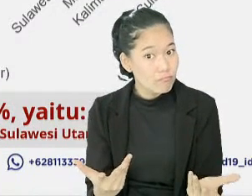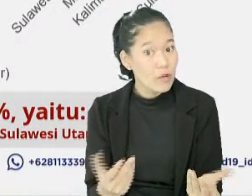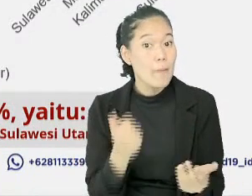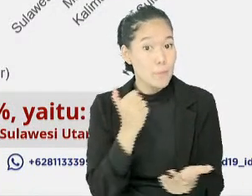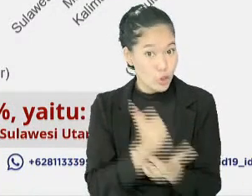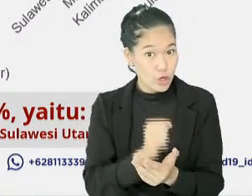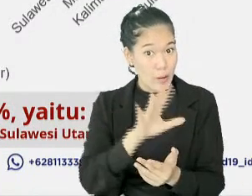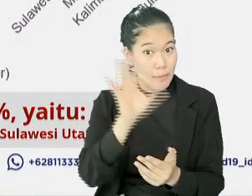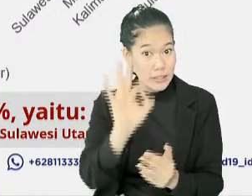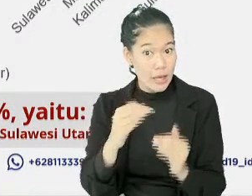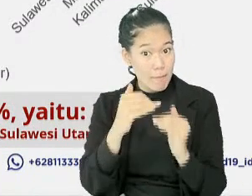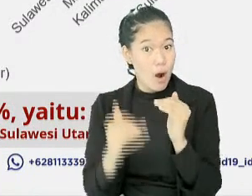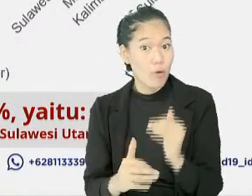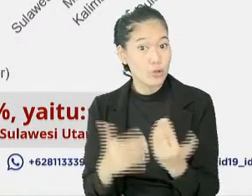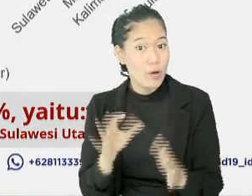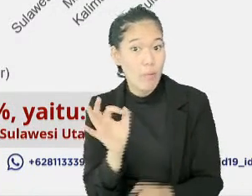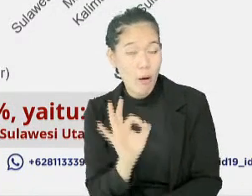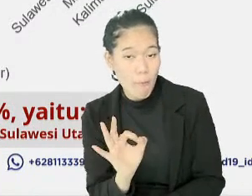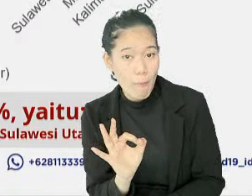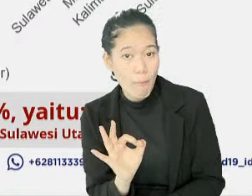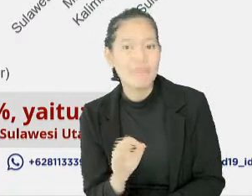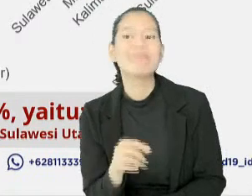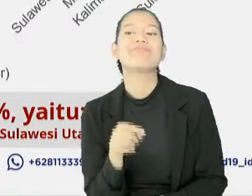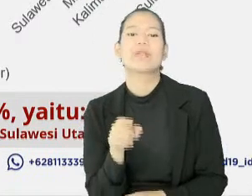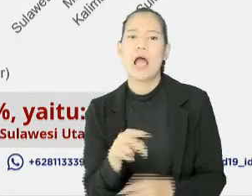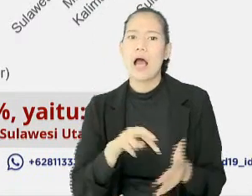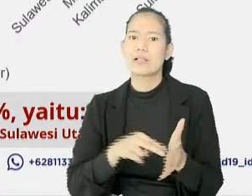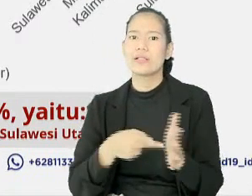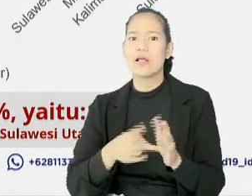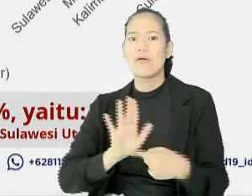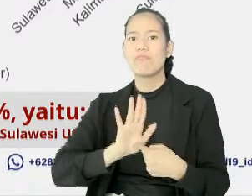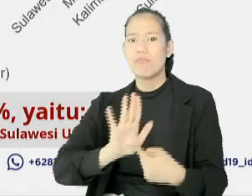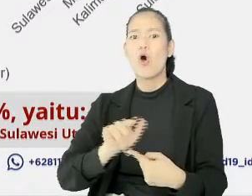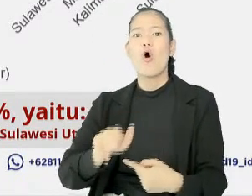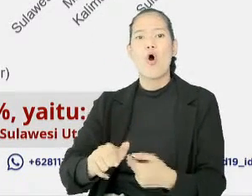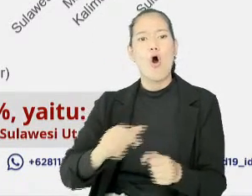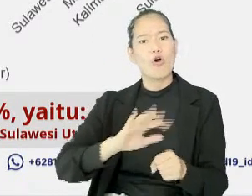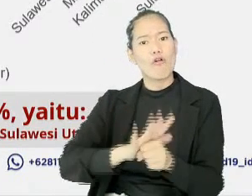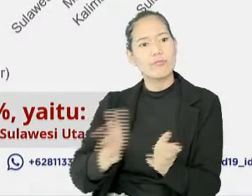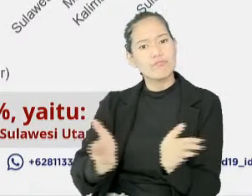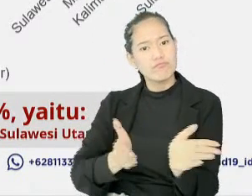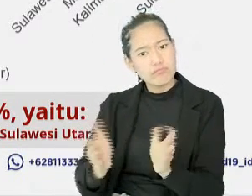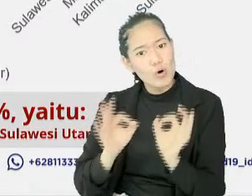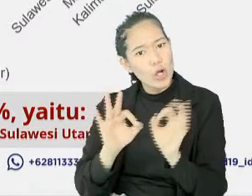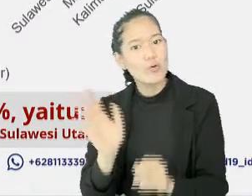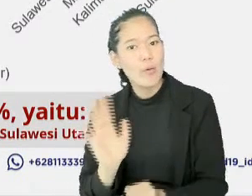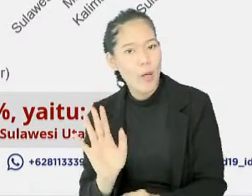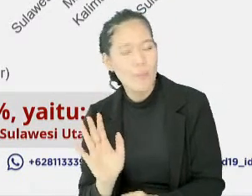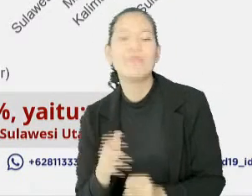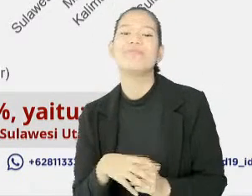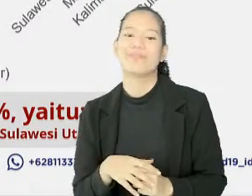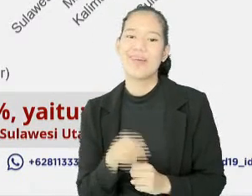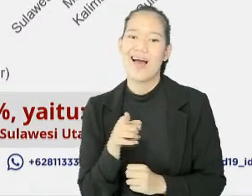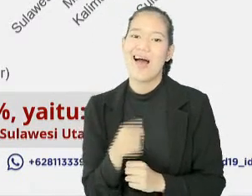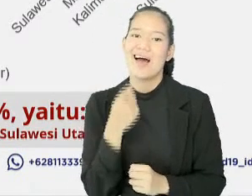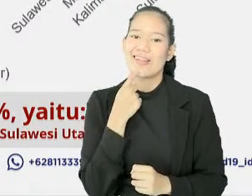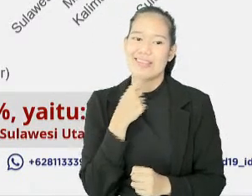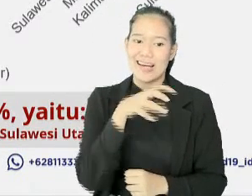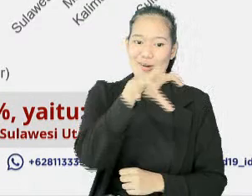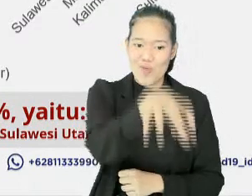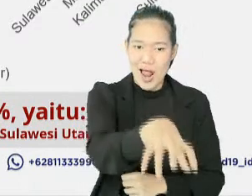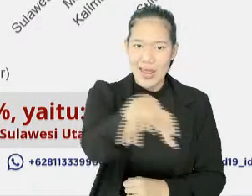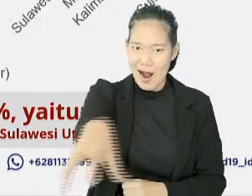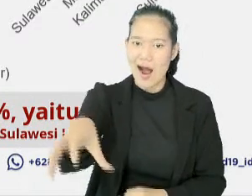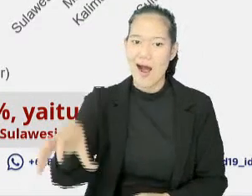mudah di bawah lima persen atau masih di atas lima persen yang artinya menunjukkan pandemir terkendali atau belum Gimana laju penularan yang ada di